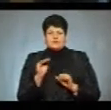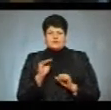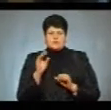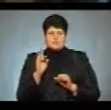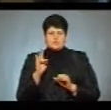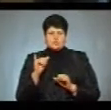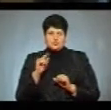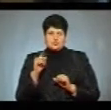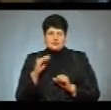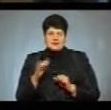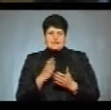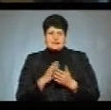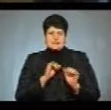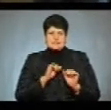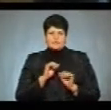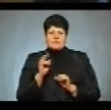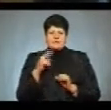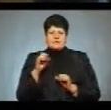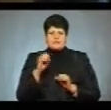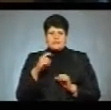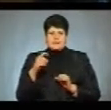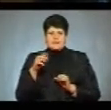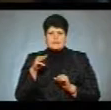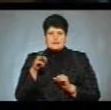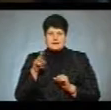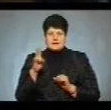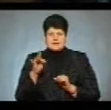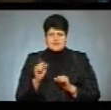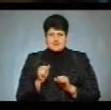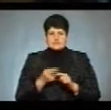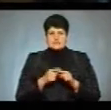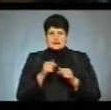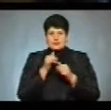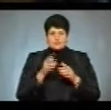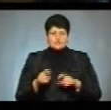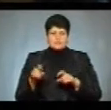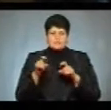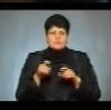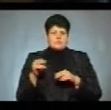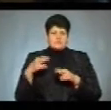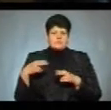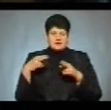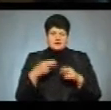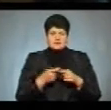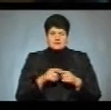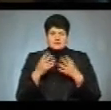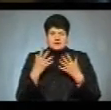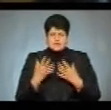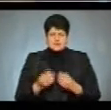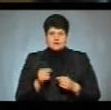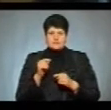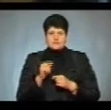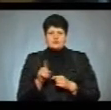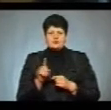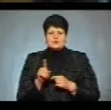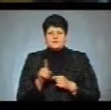є захисником Олександра Дегтяра. Визначений в цьому день прибути у судове засідання не можу. В зв'язку з участю раніше призначено той самий час і дату кримінального